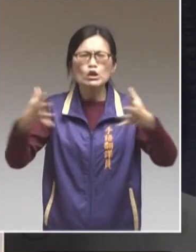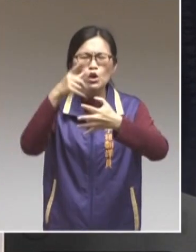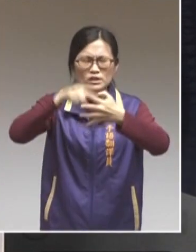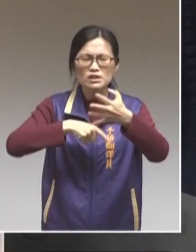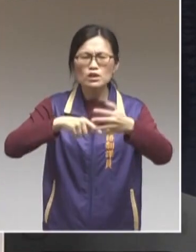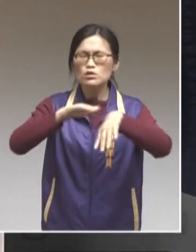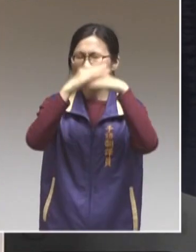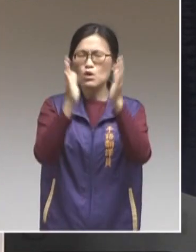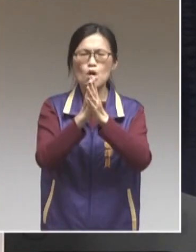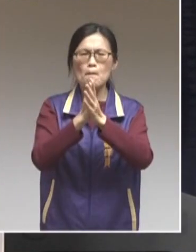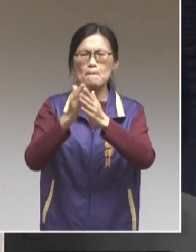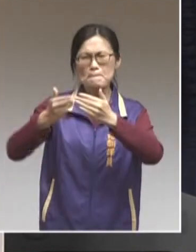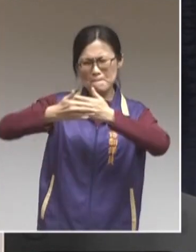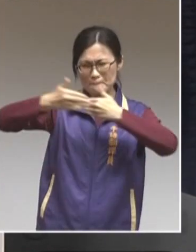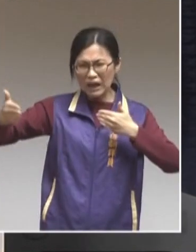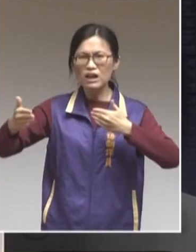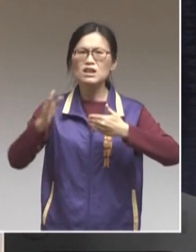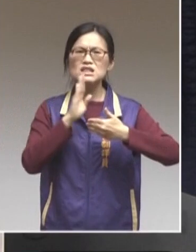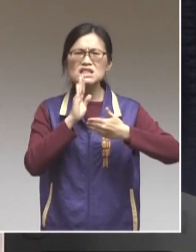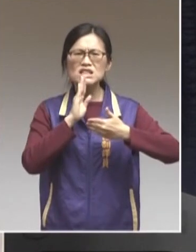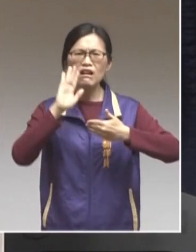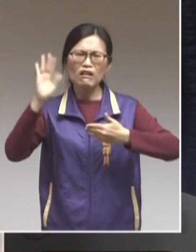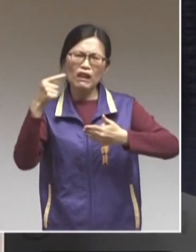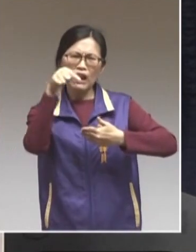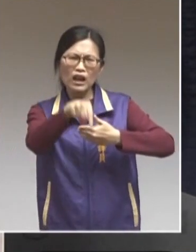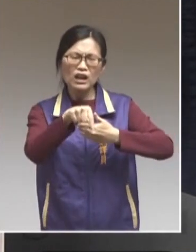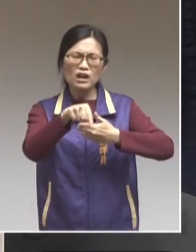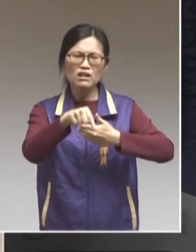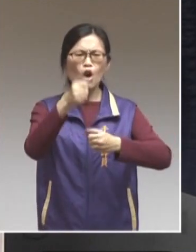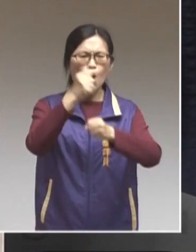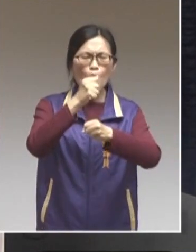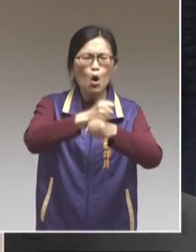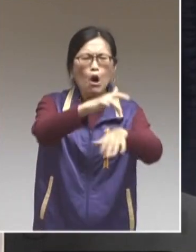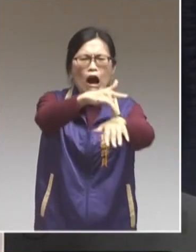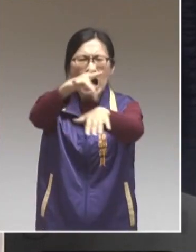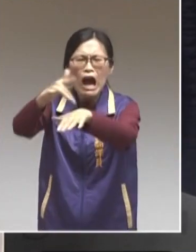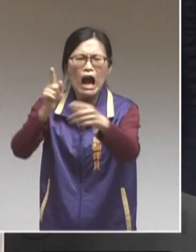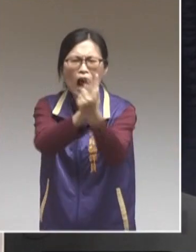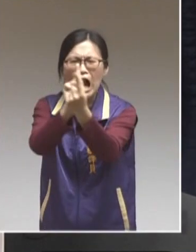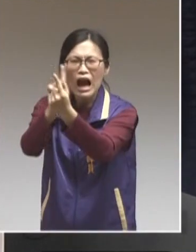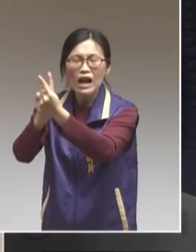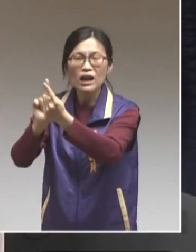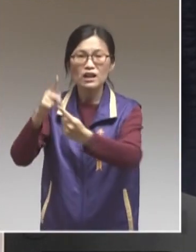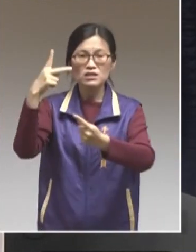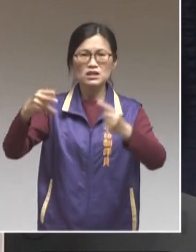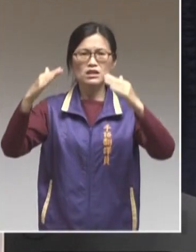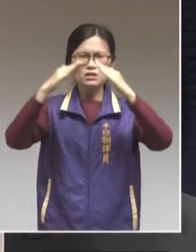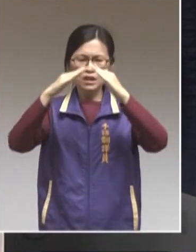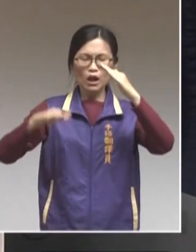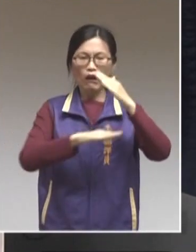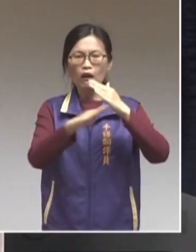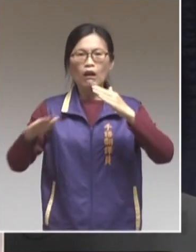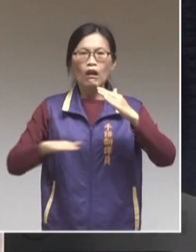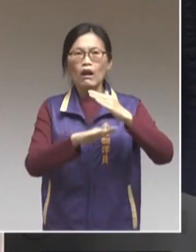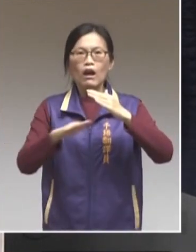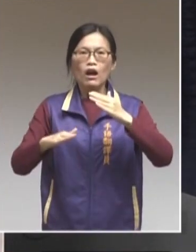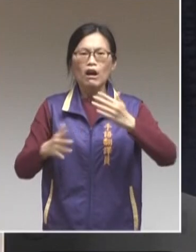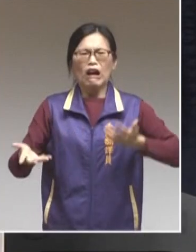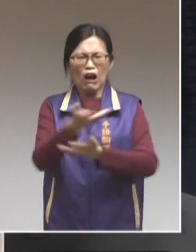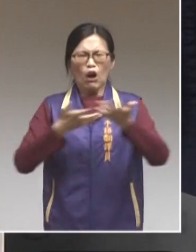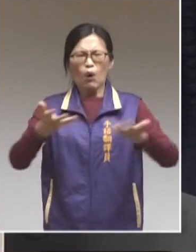离。但是由于这个个案除了职场接触，但是在家庭的往来也相当的密